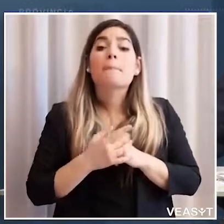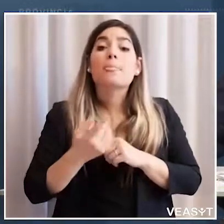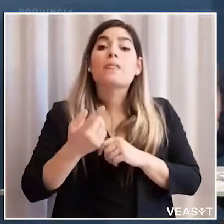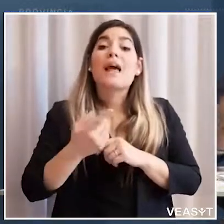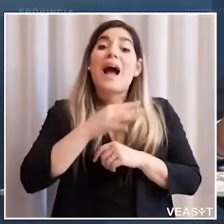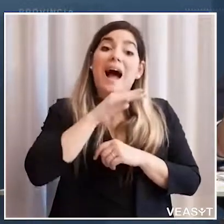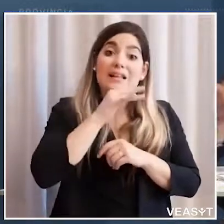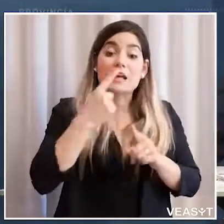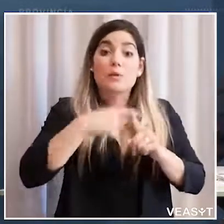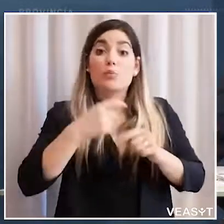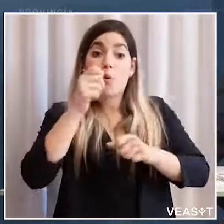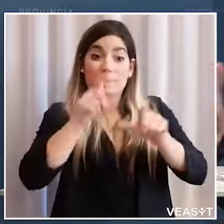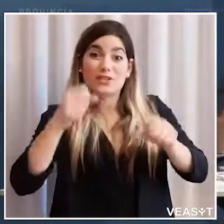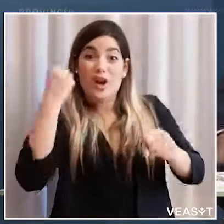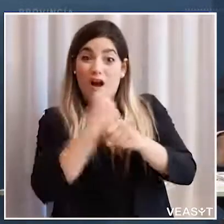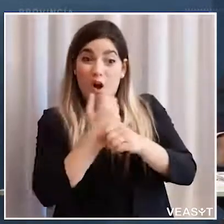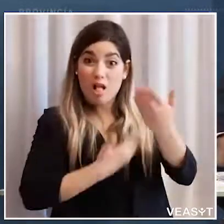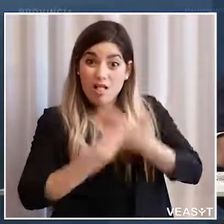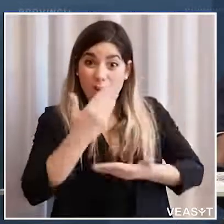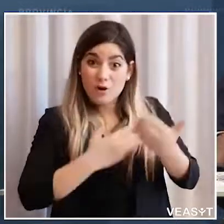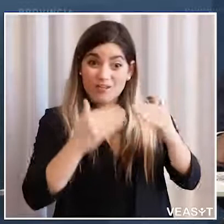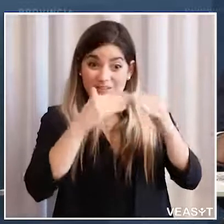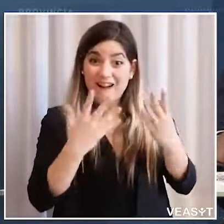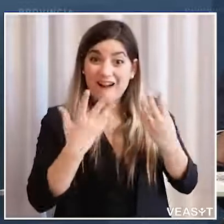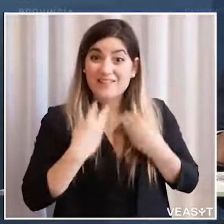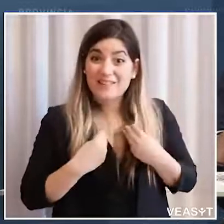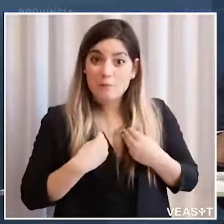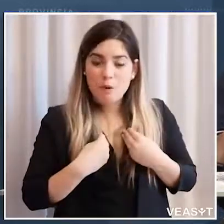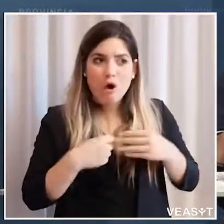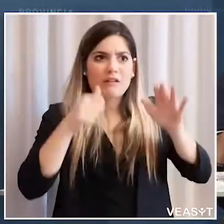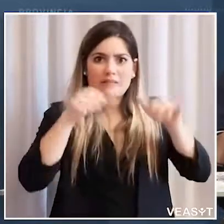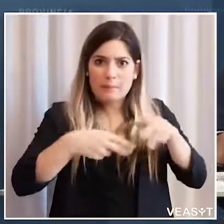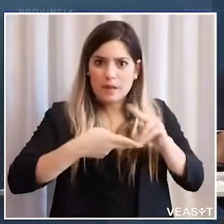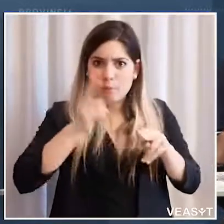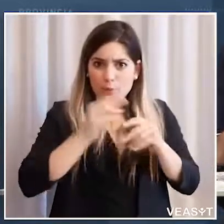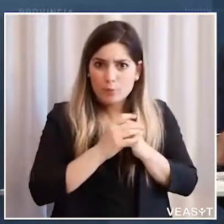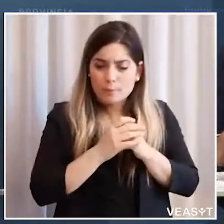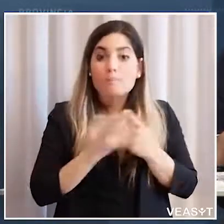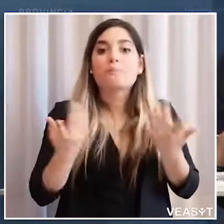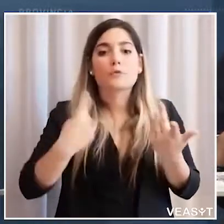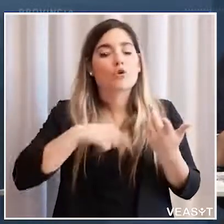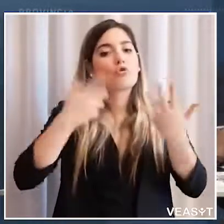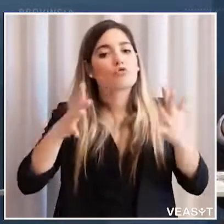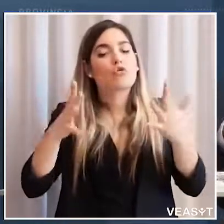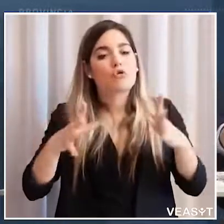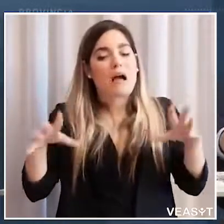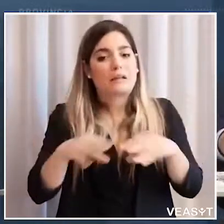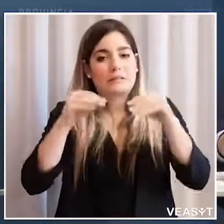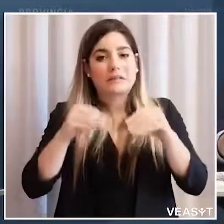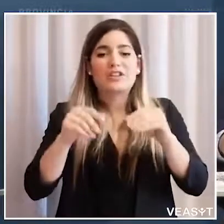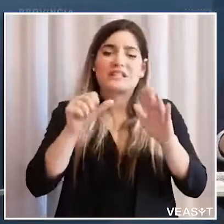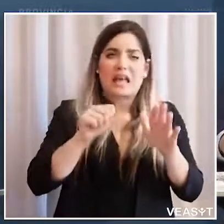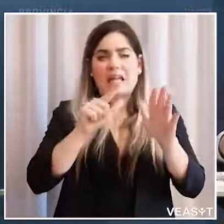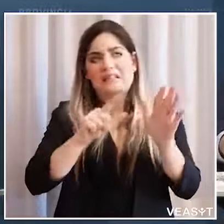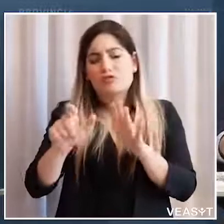mila tra anziani e collaboratori nelle residenze per gli anziani adesso stiamo abbiamo iniziato